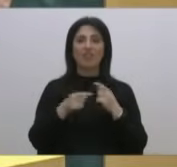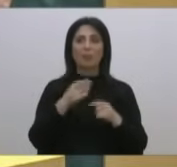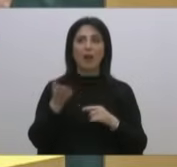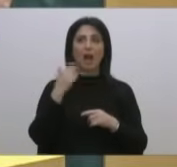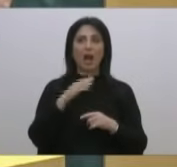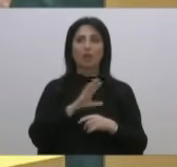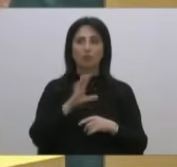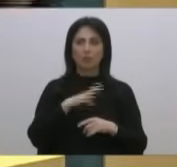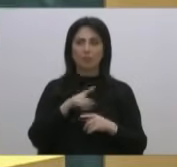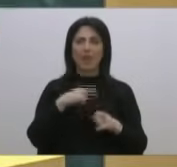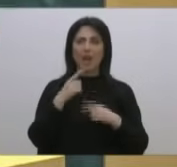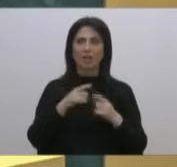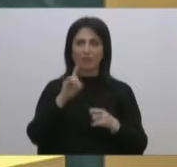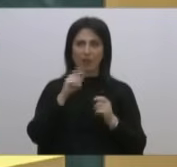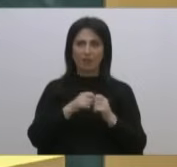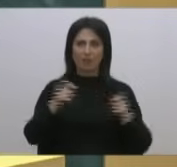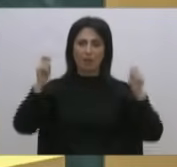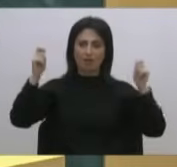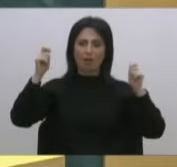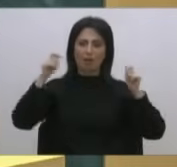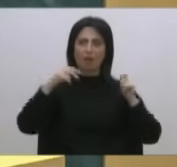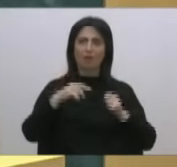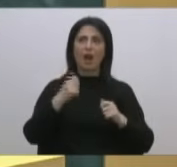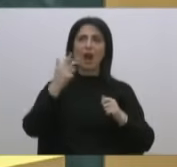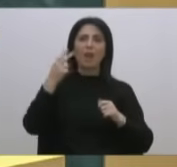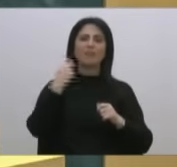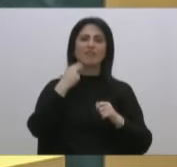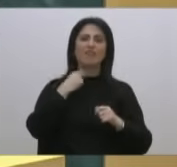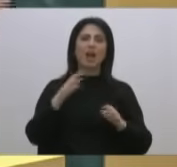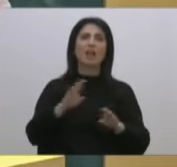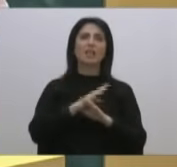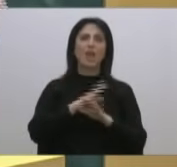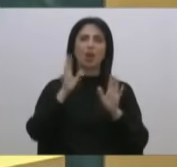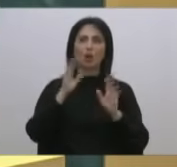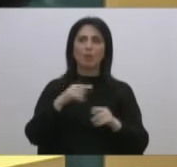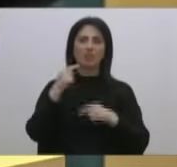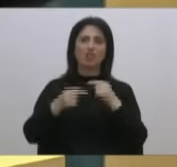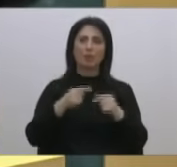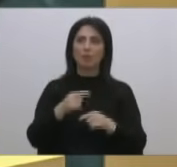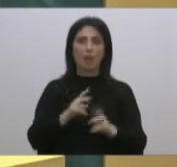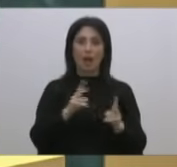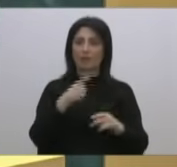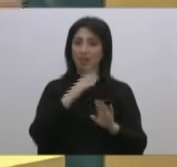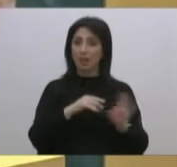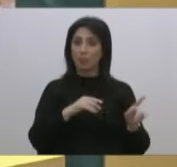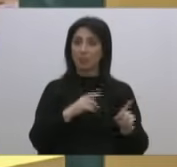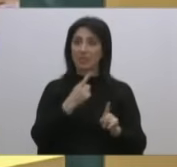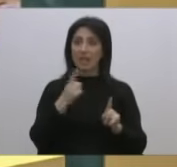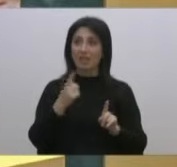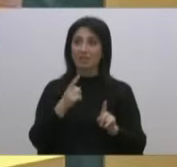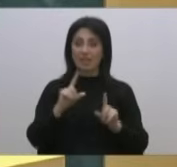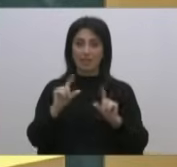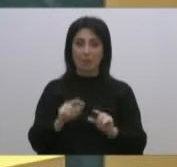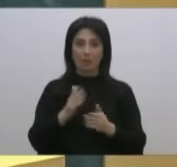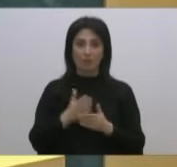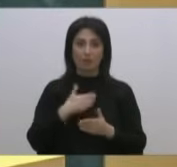dit, adresul, cu saba, la paracop, ca sot, la cate pitați, da, eu de un am de nivali, cu da, eu cu pe baș, stamă mai lobă, a, ramin ara pe seama, se iertete, coles, da, bali, cu